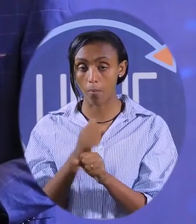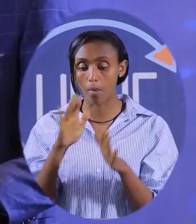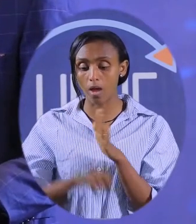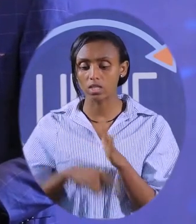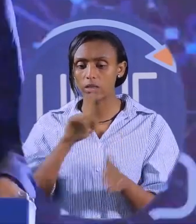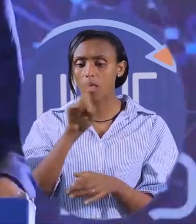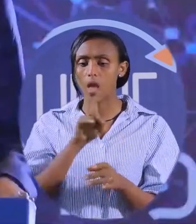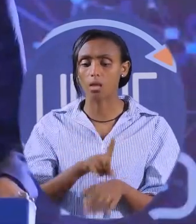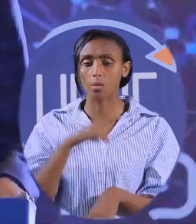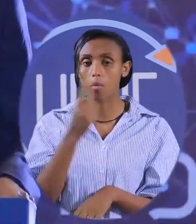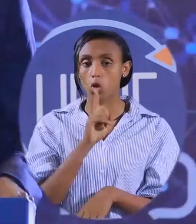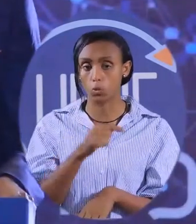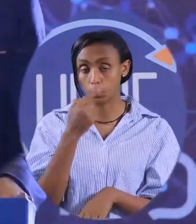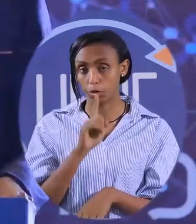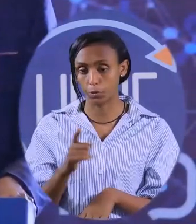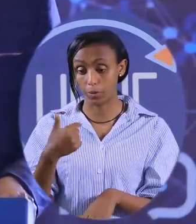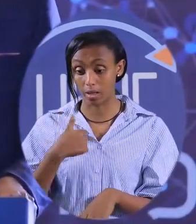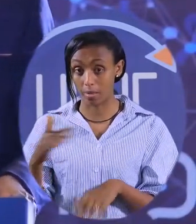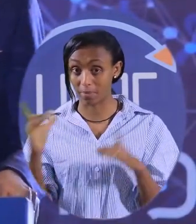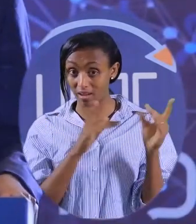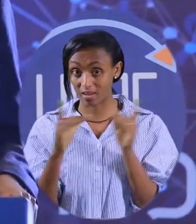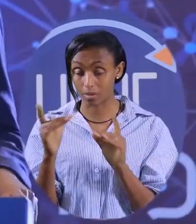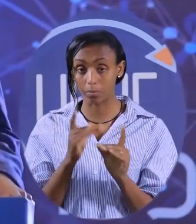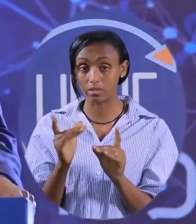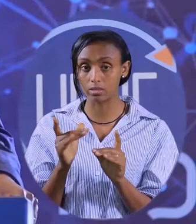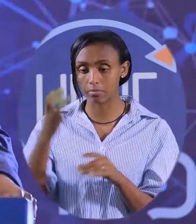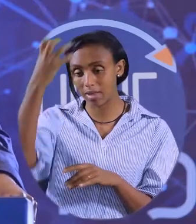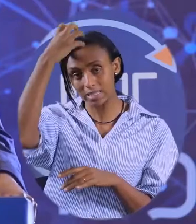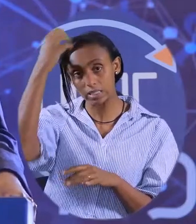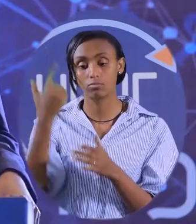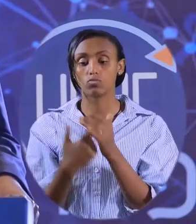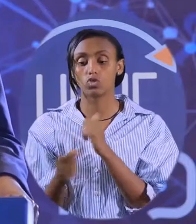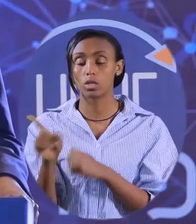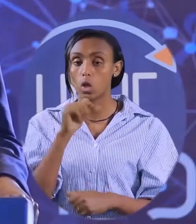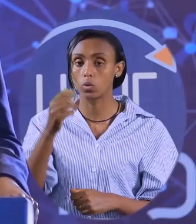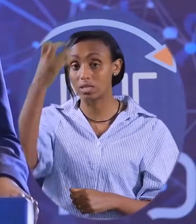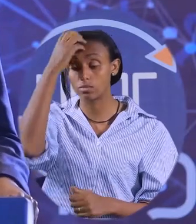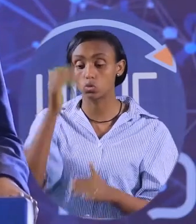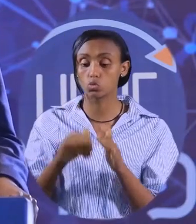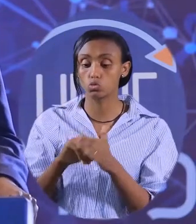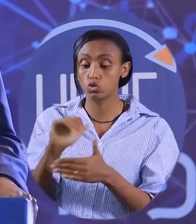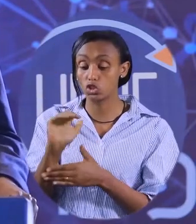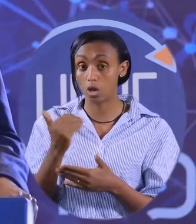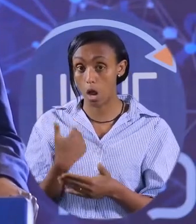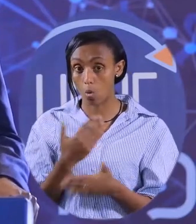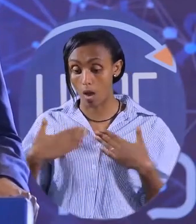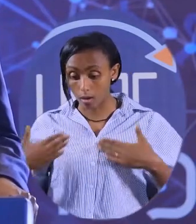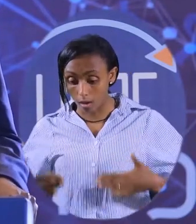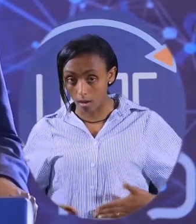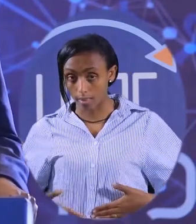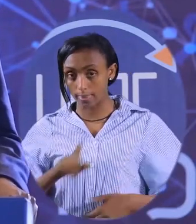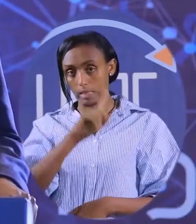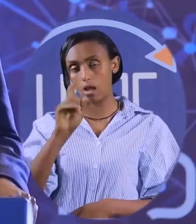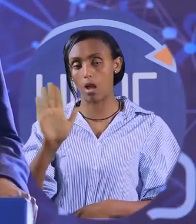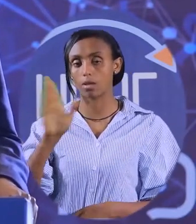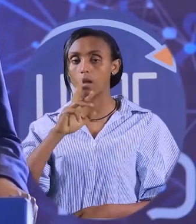ነው የሚል ነው። እኔ የምከራከርበት መንግስት ብቻ ሳይሆን ከመንግስት ውጪ ያሉ አካላትም